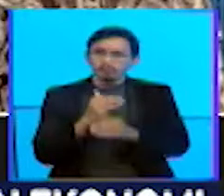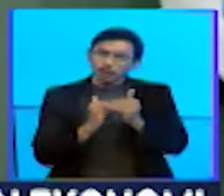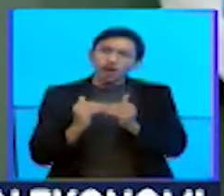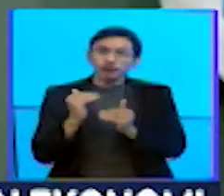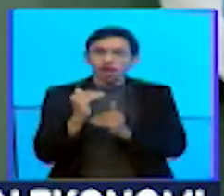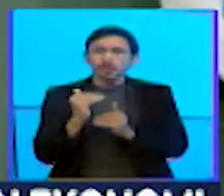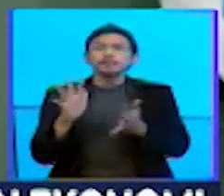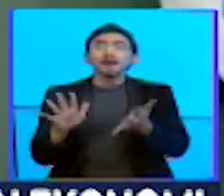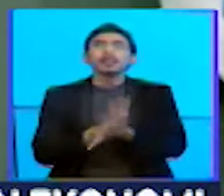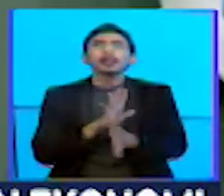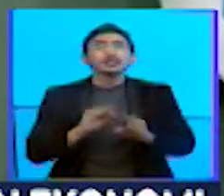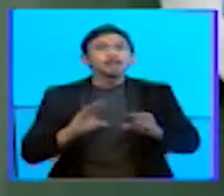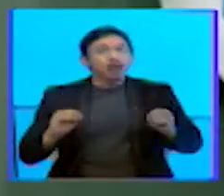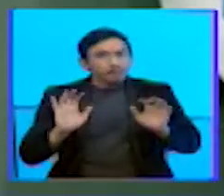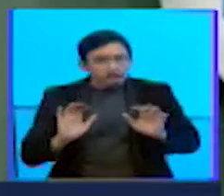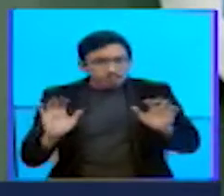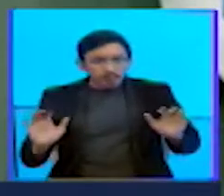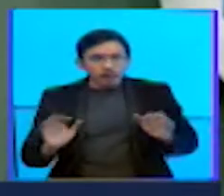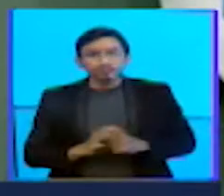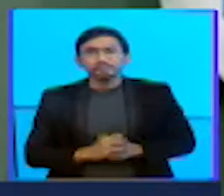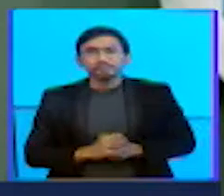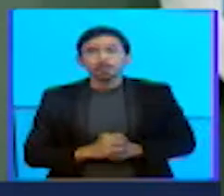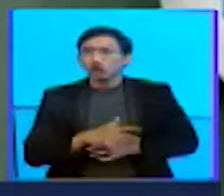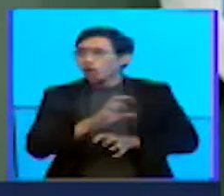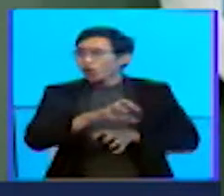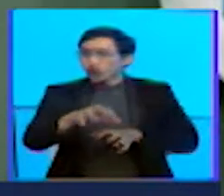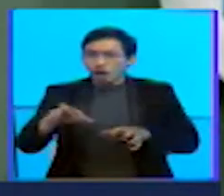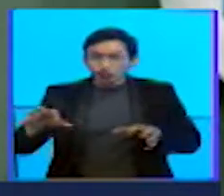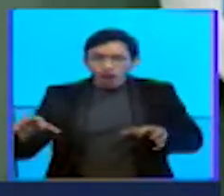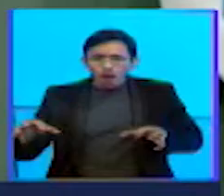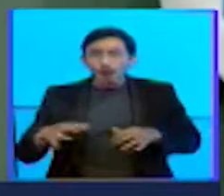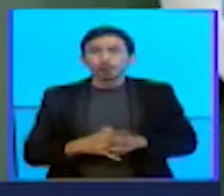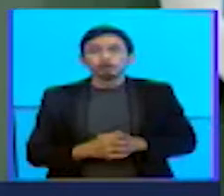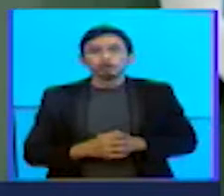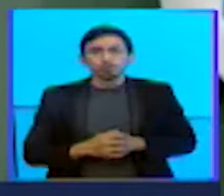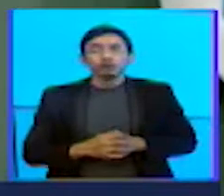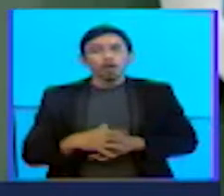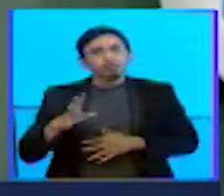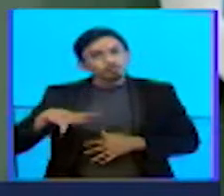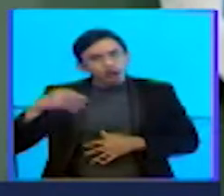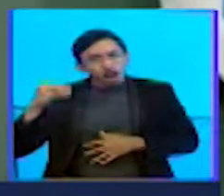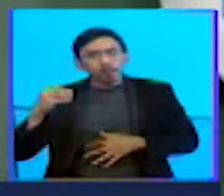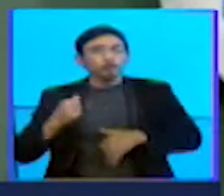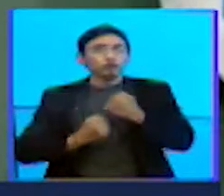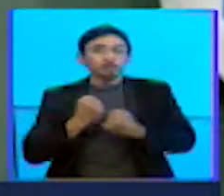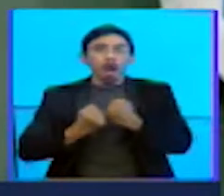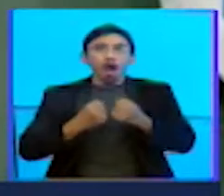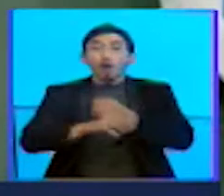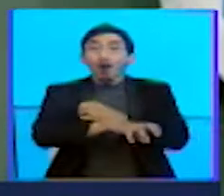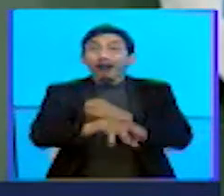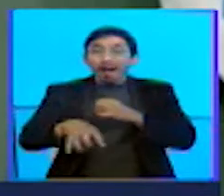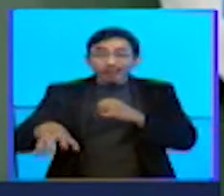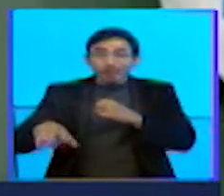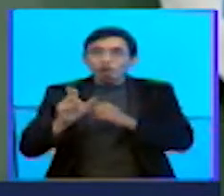Setiap investasi masuk ke daerah, baik itu dari dalam maupun luar negeri, dia wajib mengandalkan pengusaha lokal UMKM dengan harapan